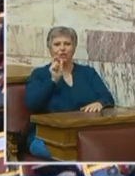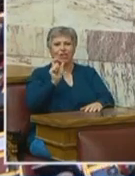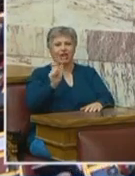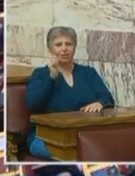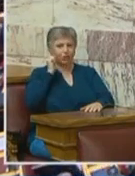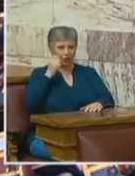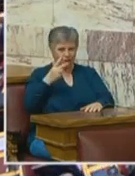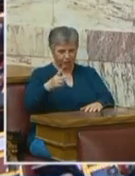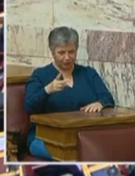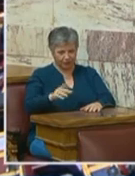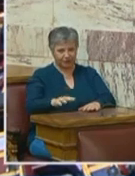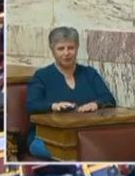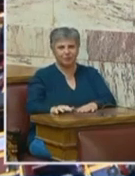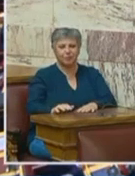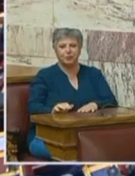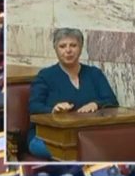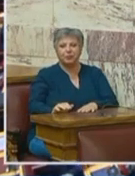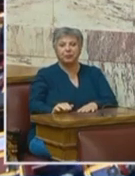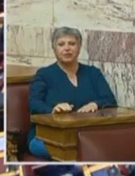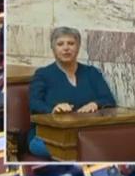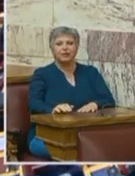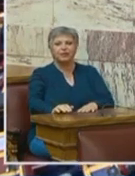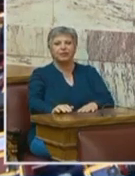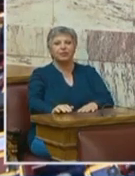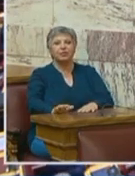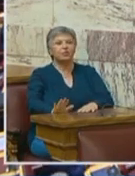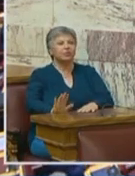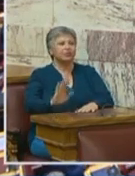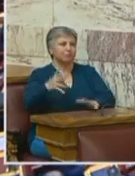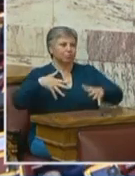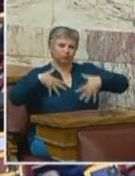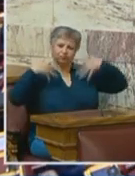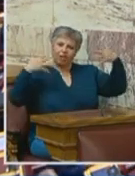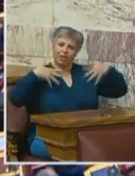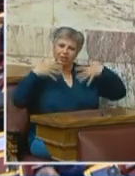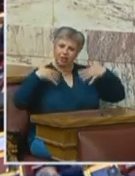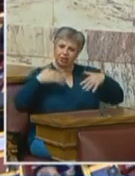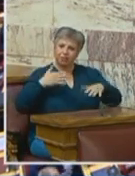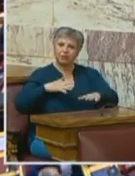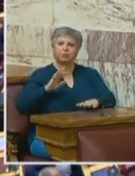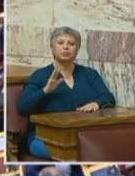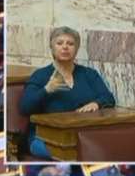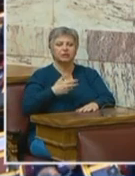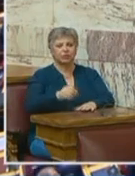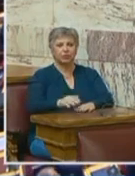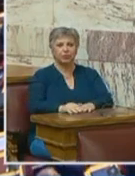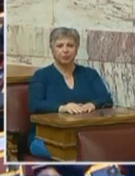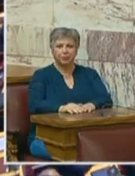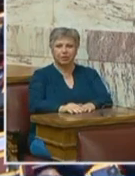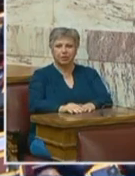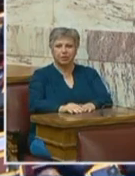Χαίρομαι, κύριε Πρόεδρε, που προεξοφλείτε ότι η ομιλία μου θα είναι μια εμπειρία ζωής για τα παιδιά τα οποία θα δείτε.